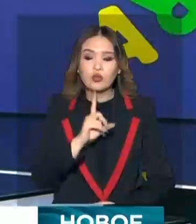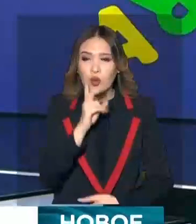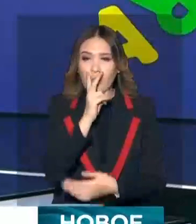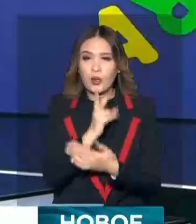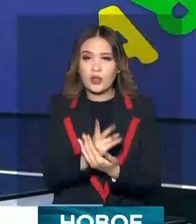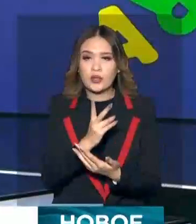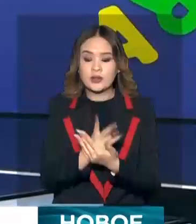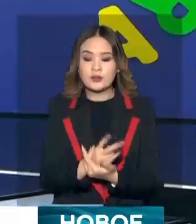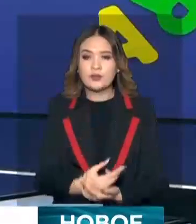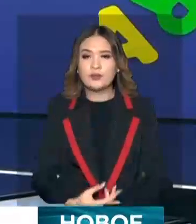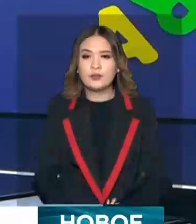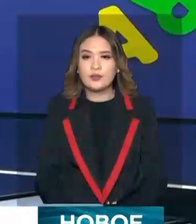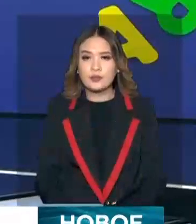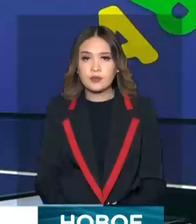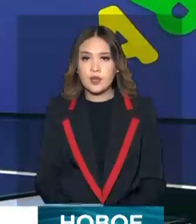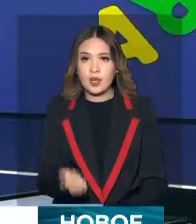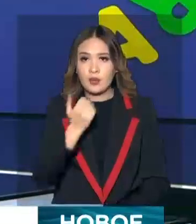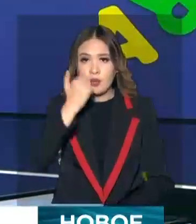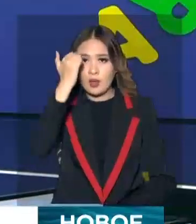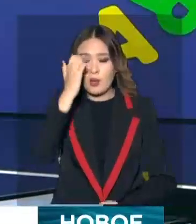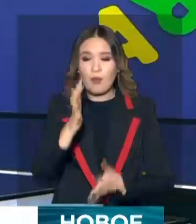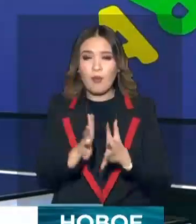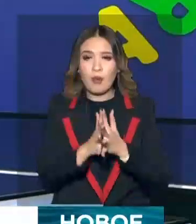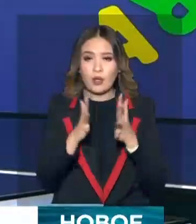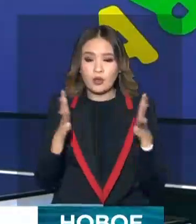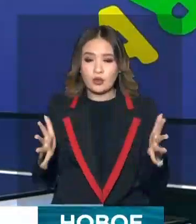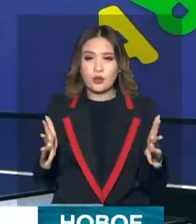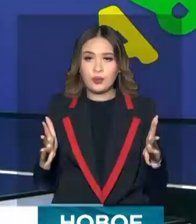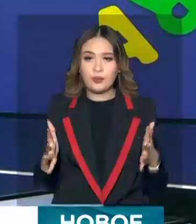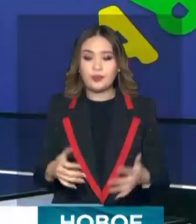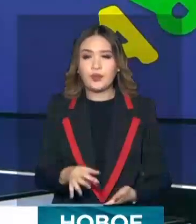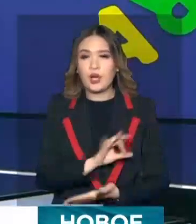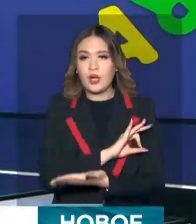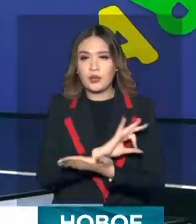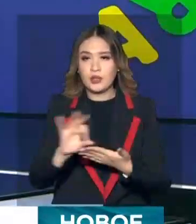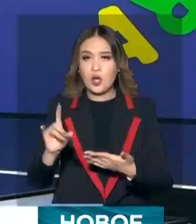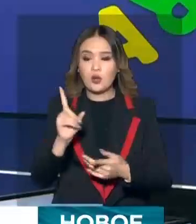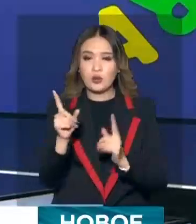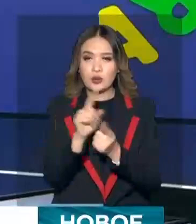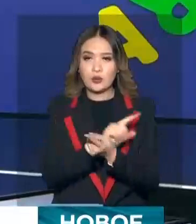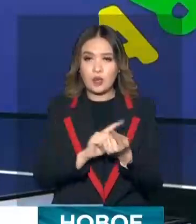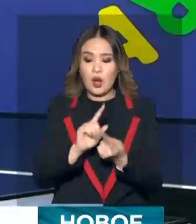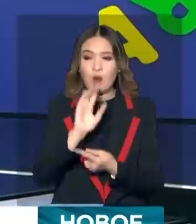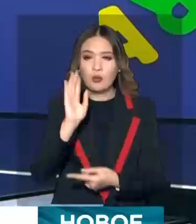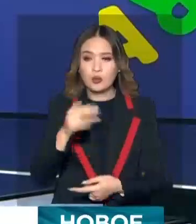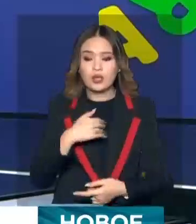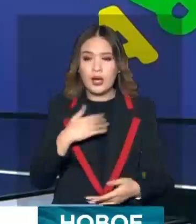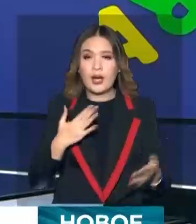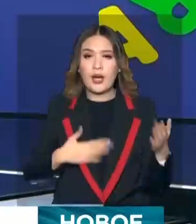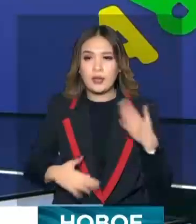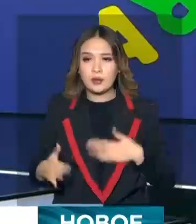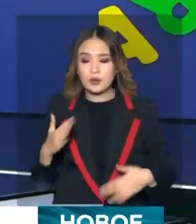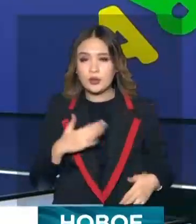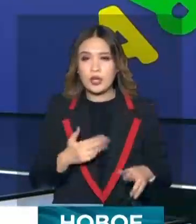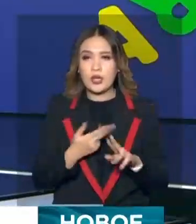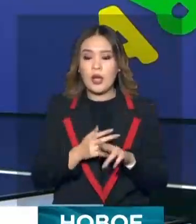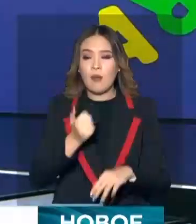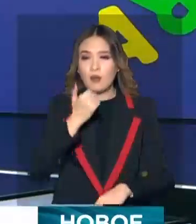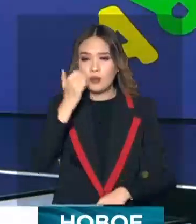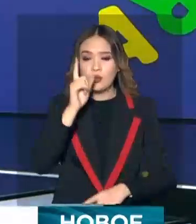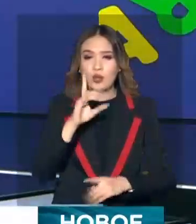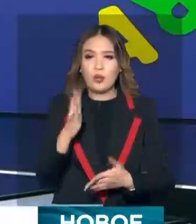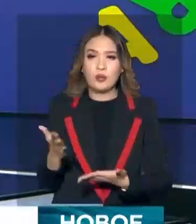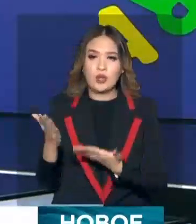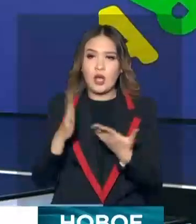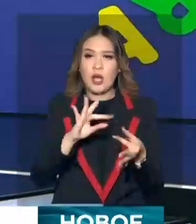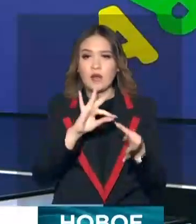потребителю. Манара Ильикина, спасибо вам большое. Однозначно будут изменения, и это конечно, радует. Да, да. Я благодарю вас за то, что вы